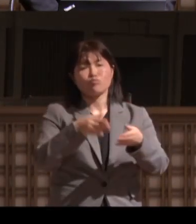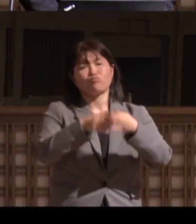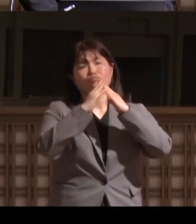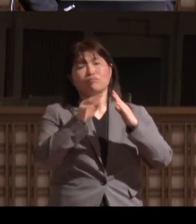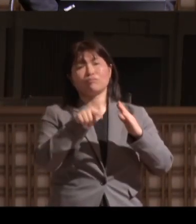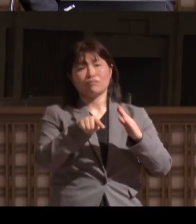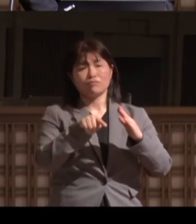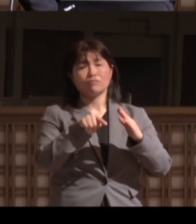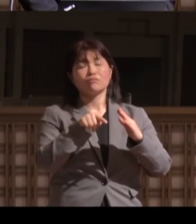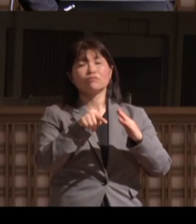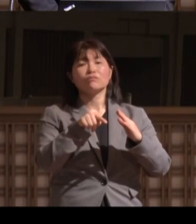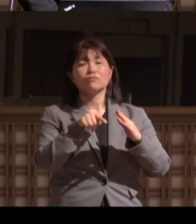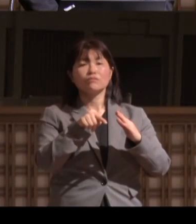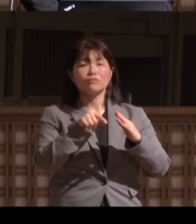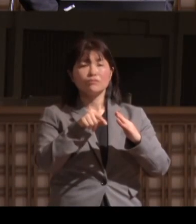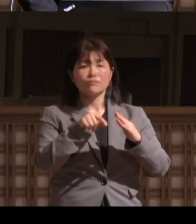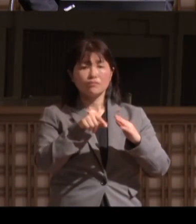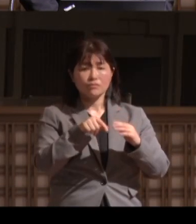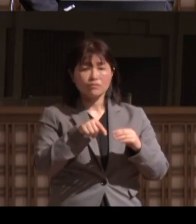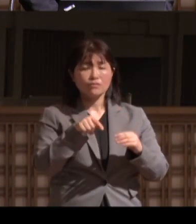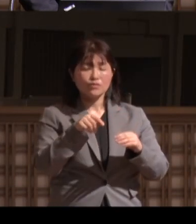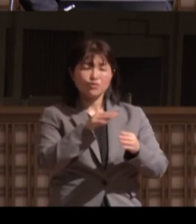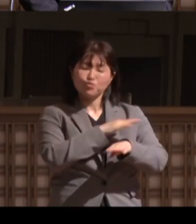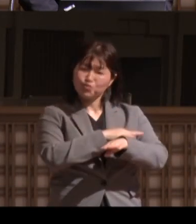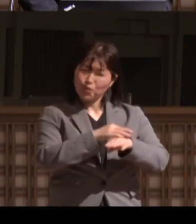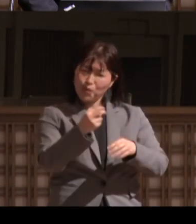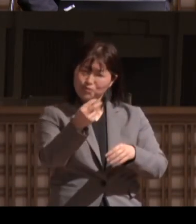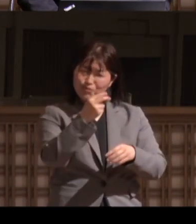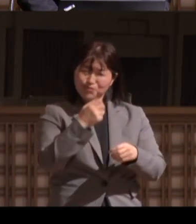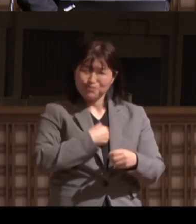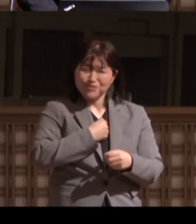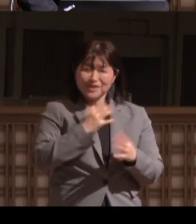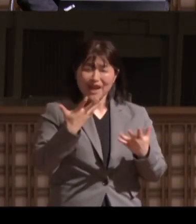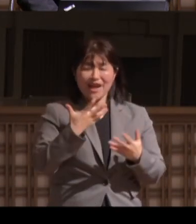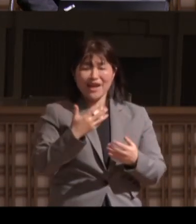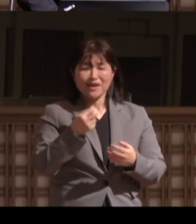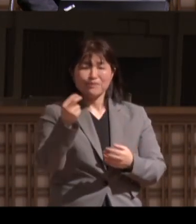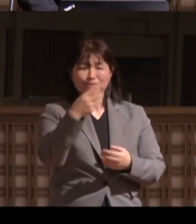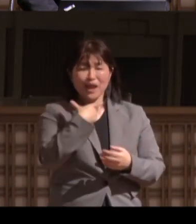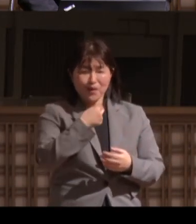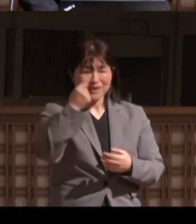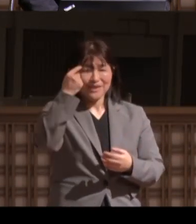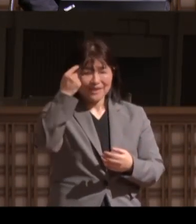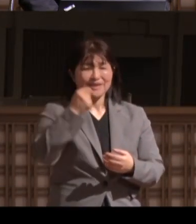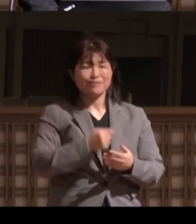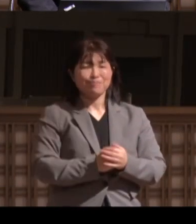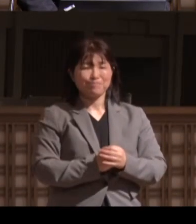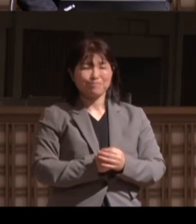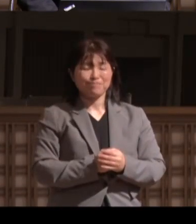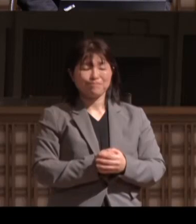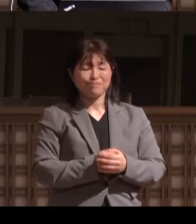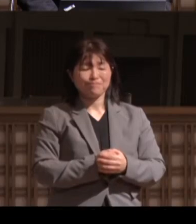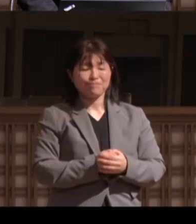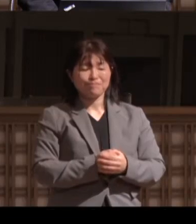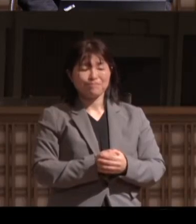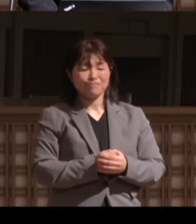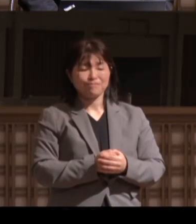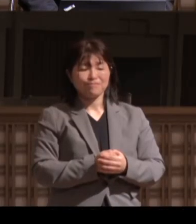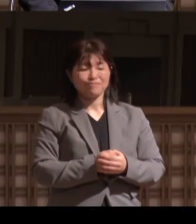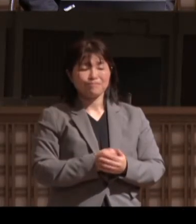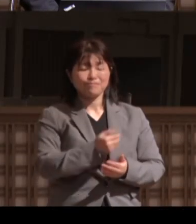ますえうまく映るかどうか自信がないですが動画を見ていただきたいと思います